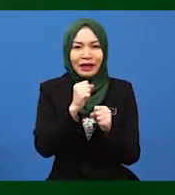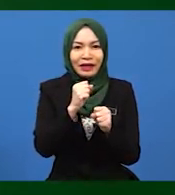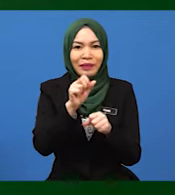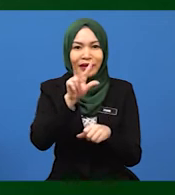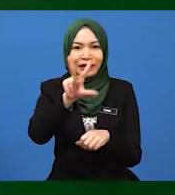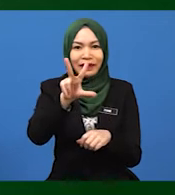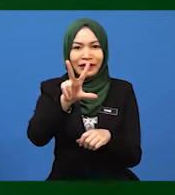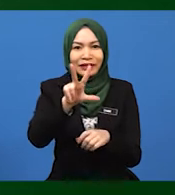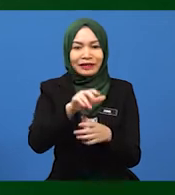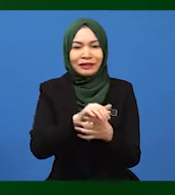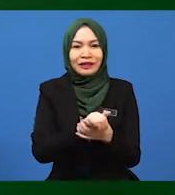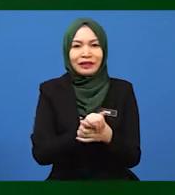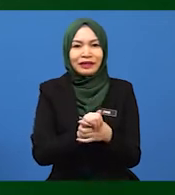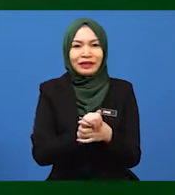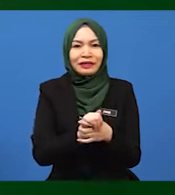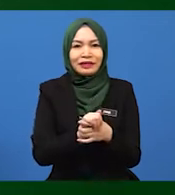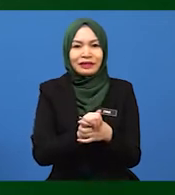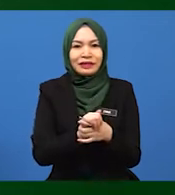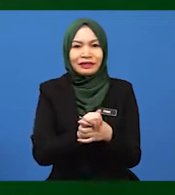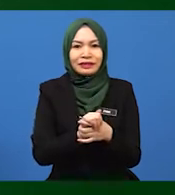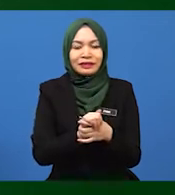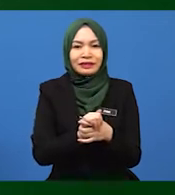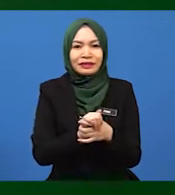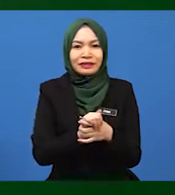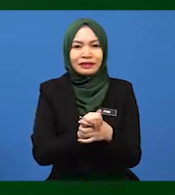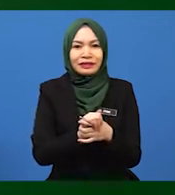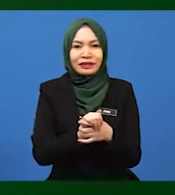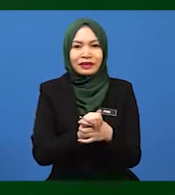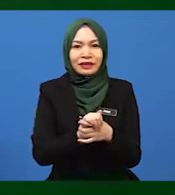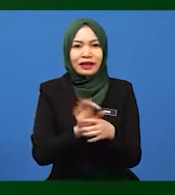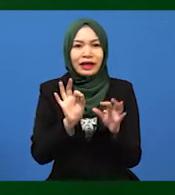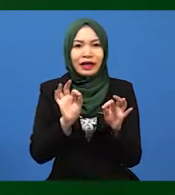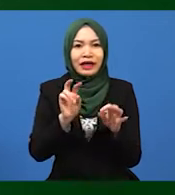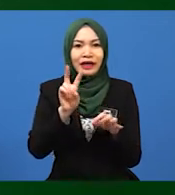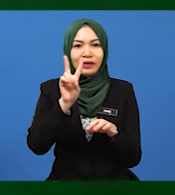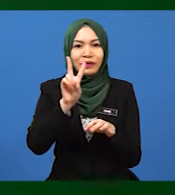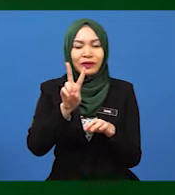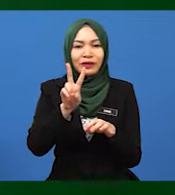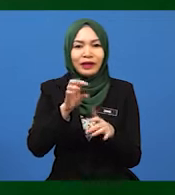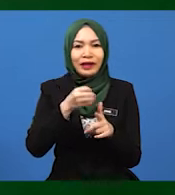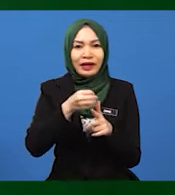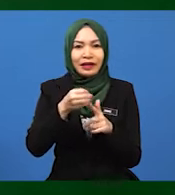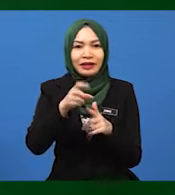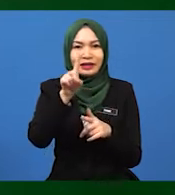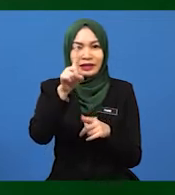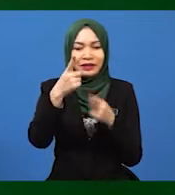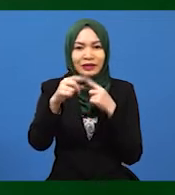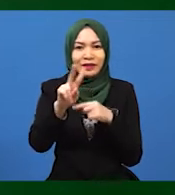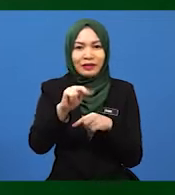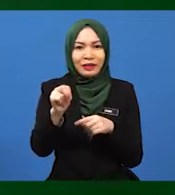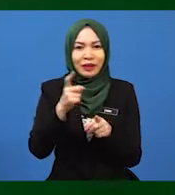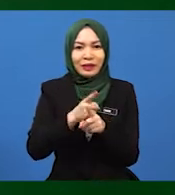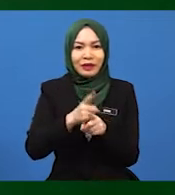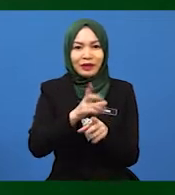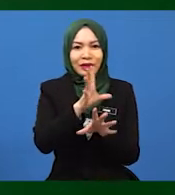3 bintang. Bagi yang hanya betul 2 atau 1 jawapan sahaja dapat